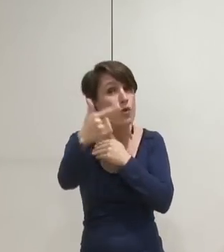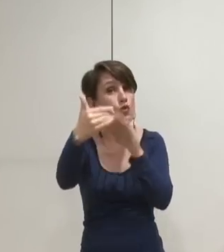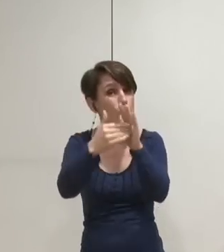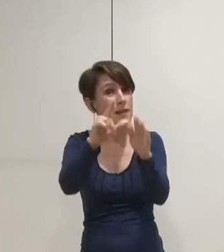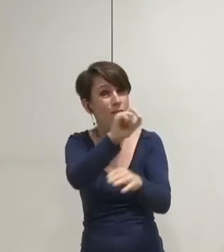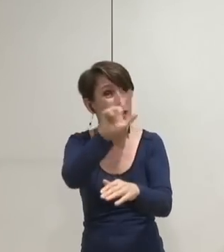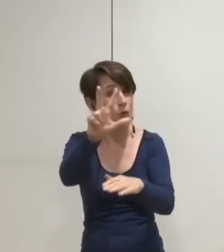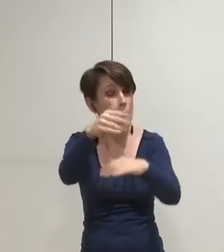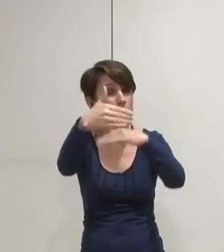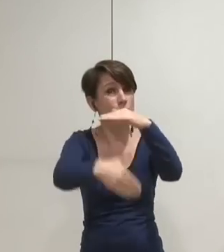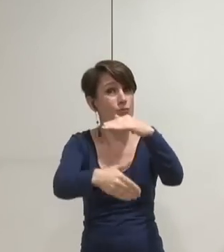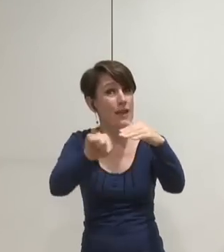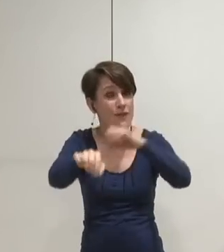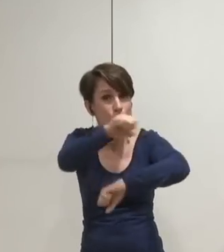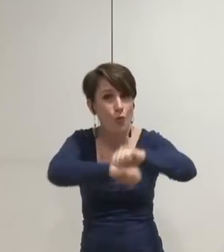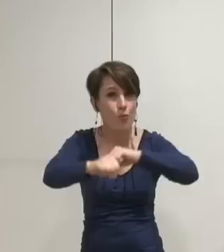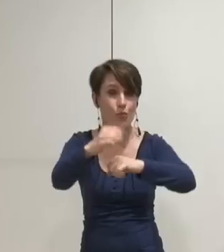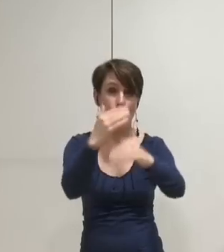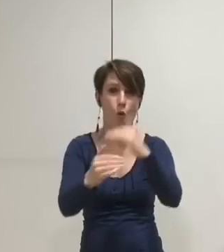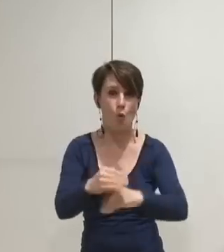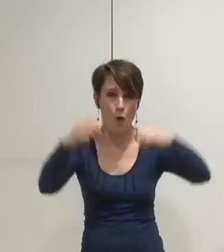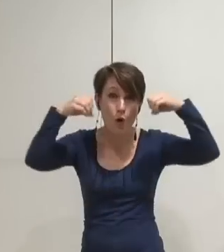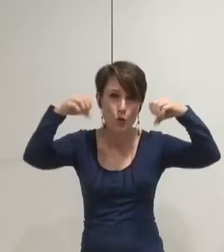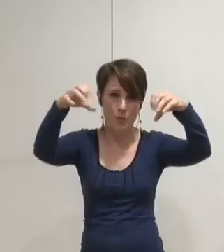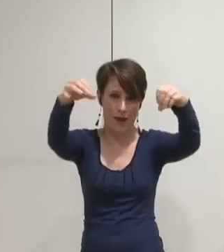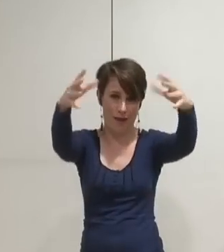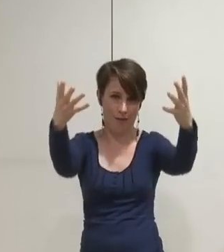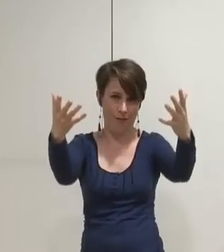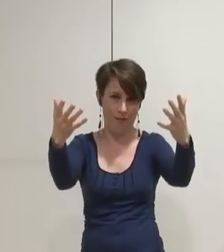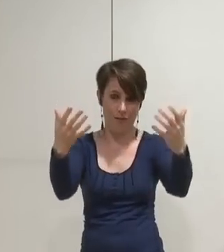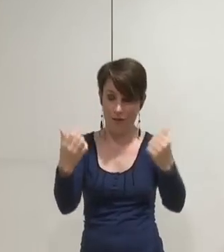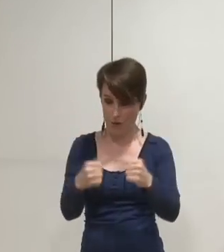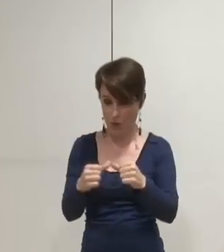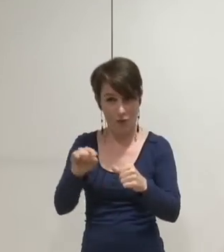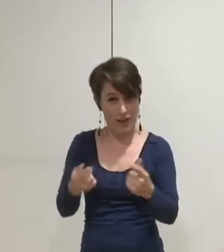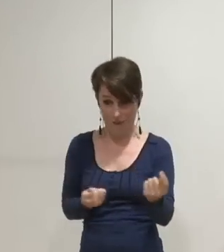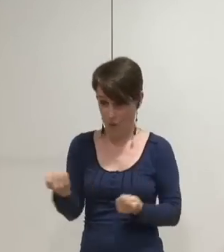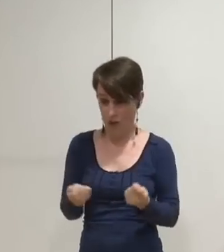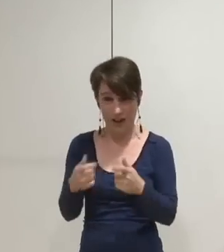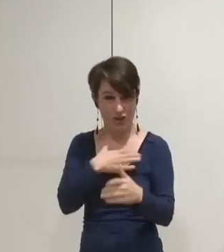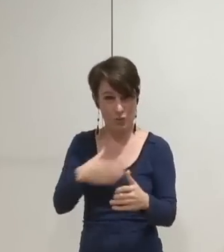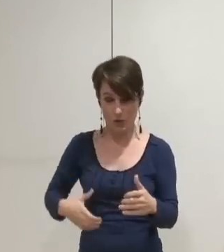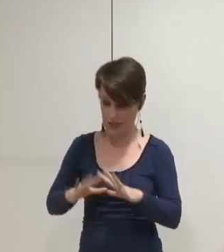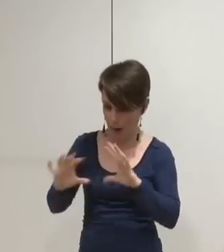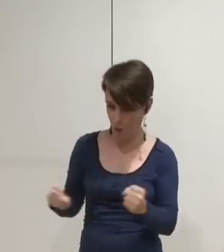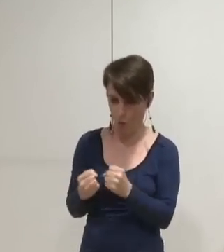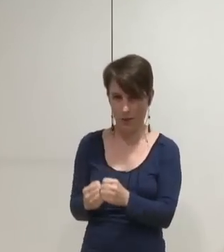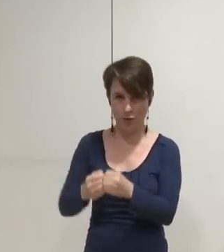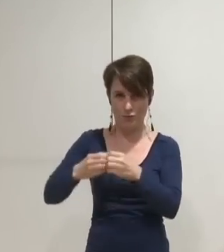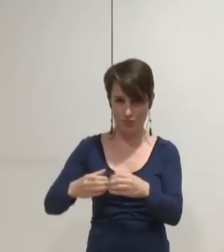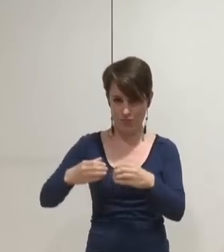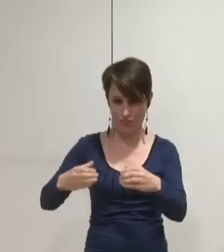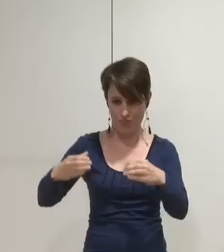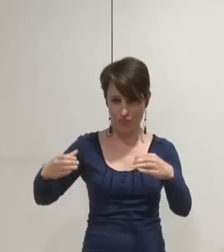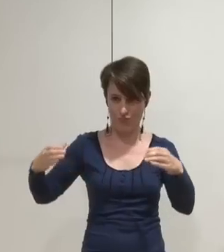lumière qui changera le visage de Grenoble faire monter en compétence la régie municipale pour qu'en 2023 cette